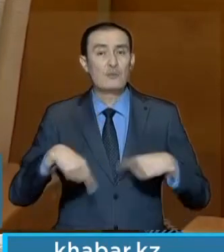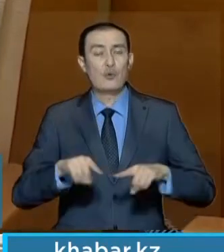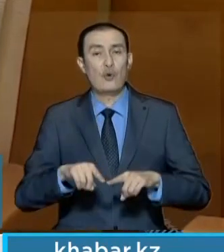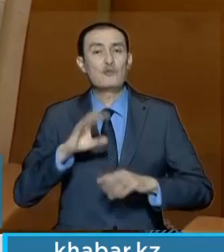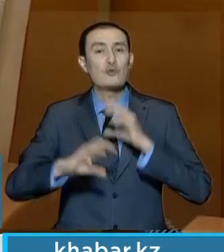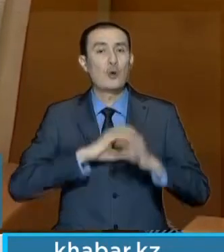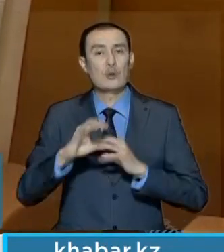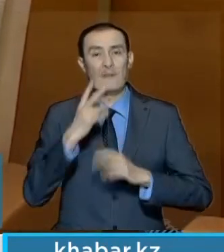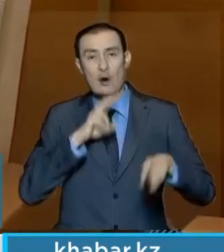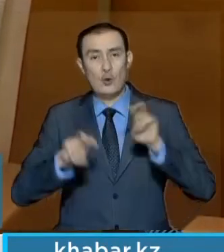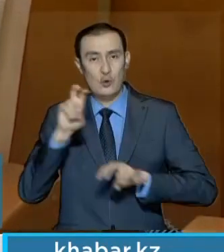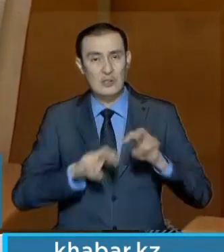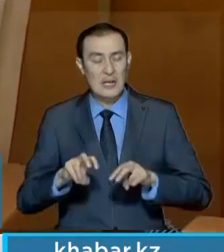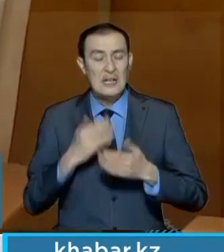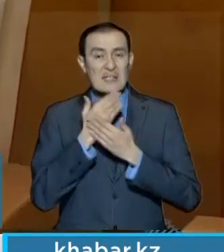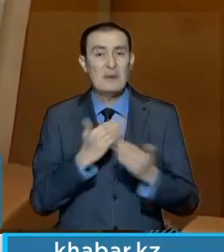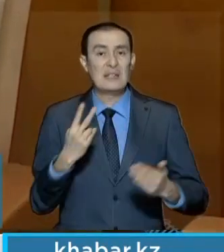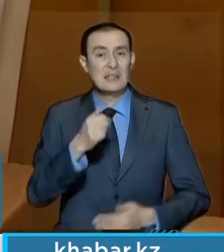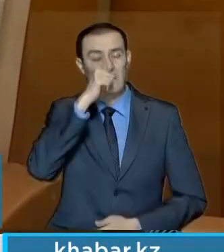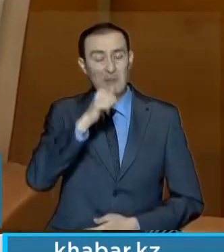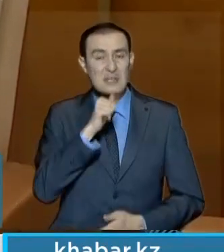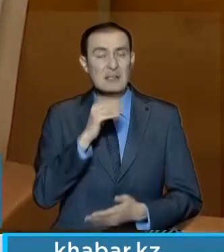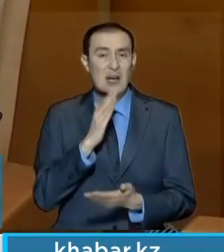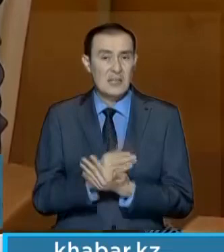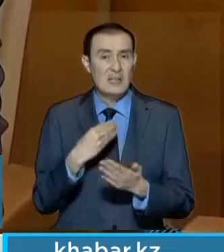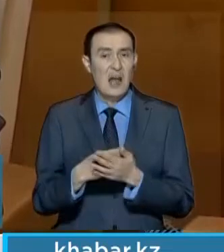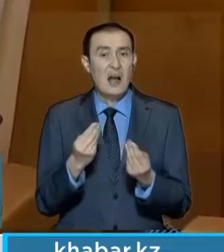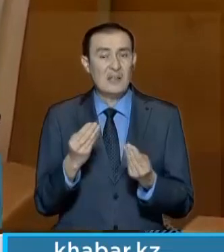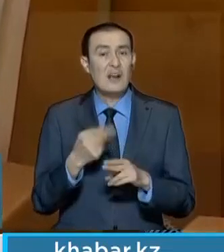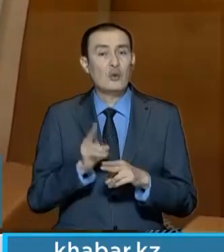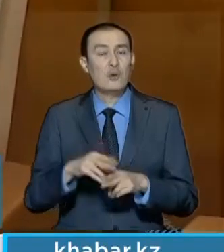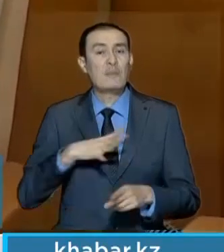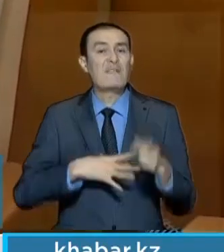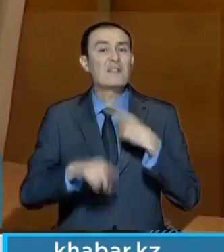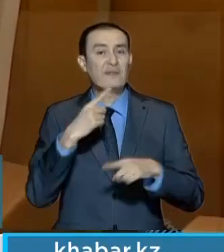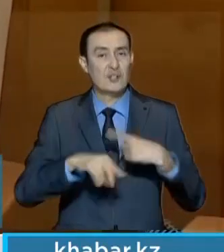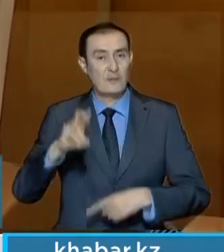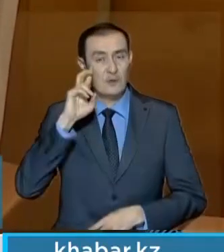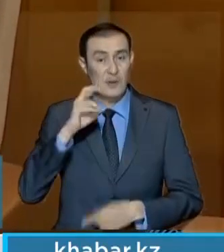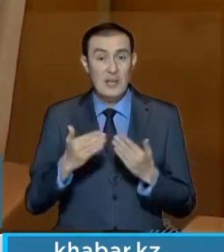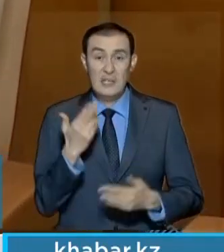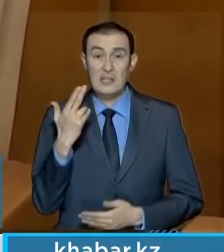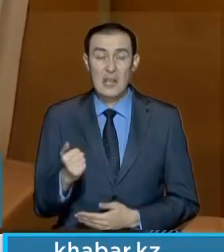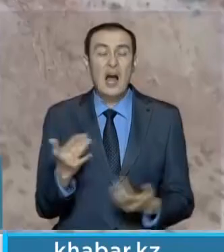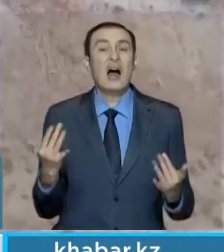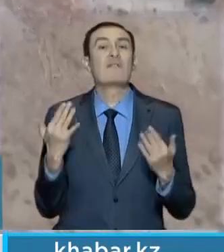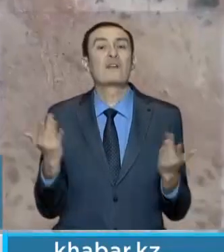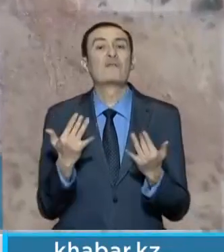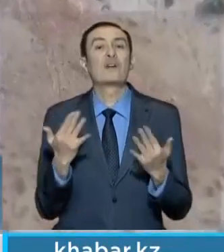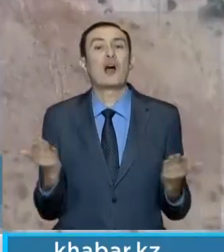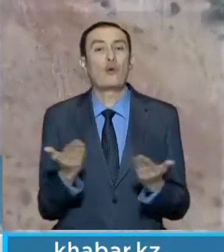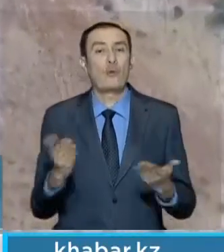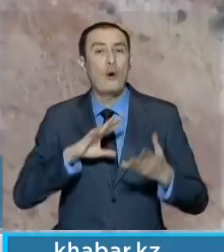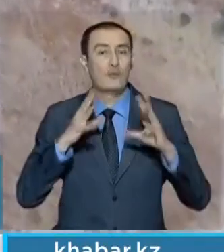международного розыска? За последние два месяца есть активы, которые были возвращены в страну? Если да, то в каком объеме?